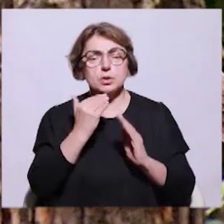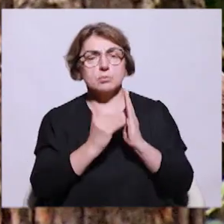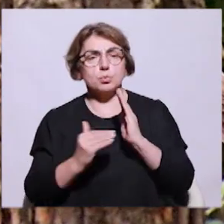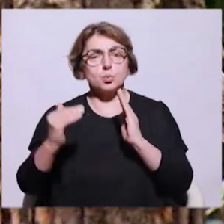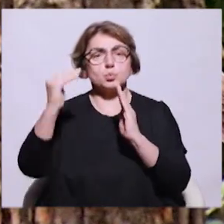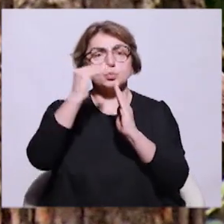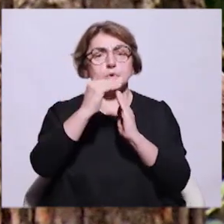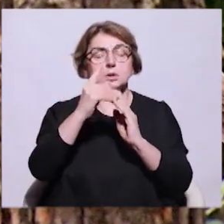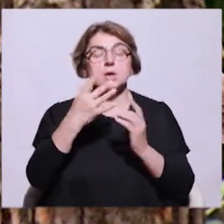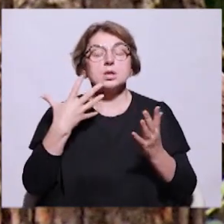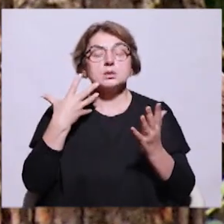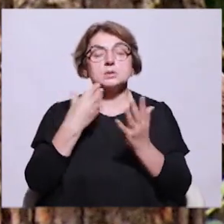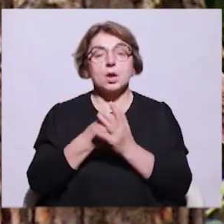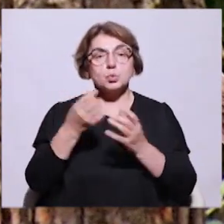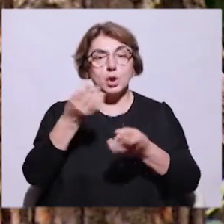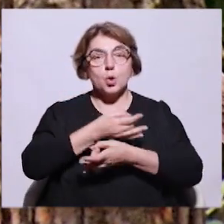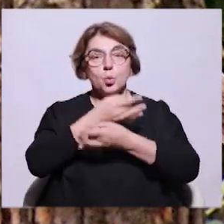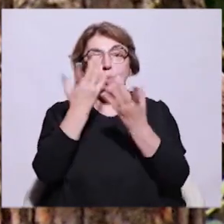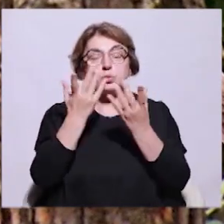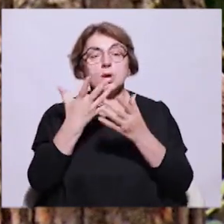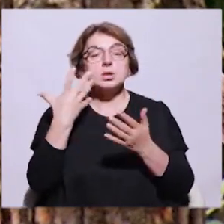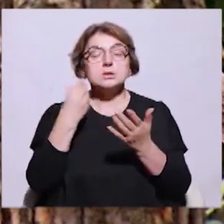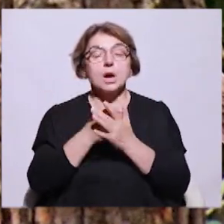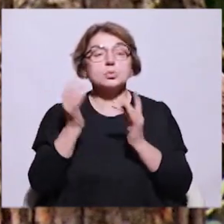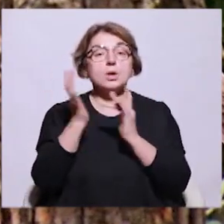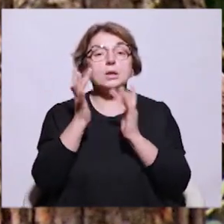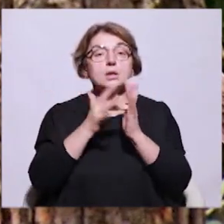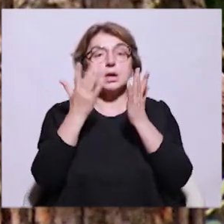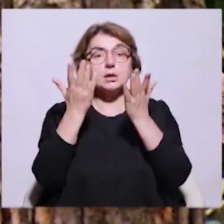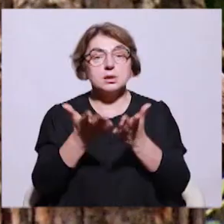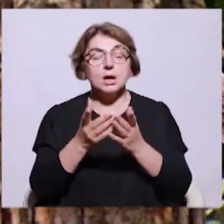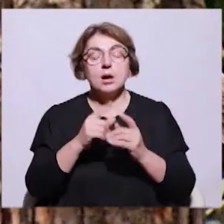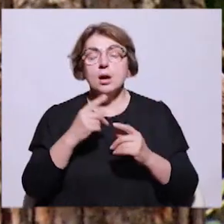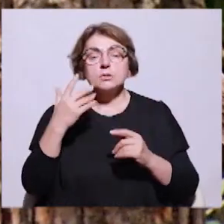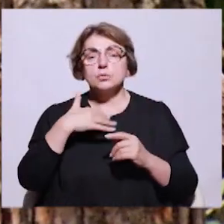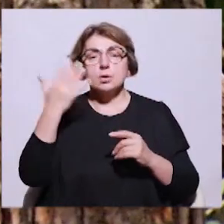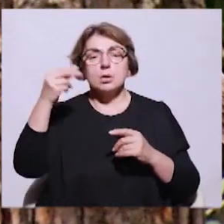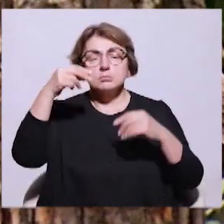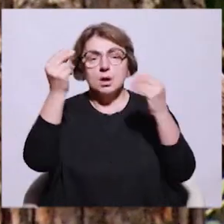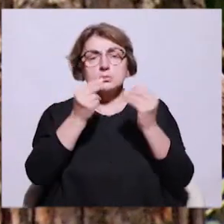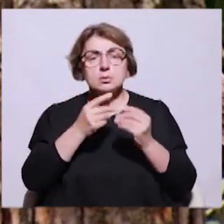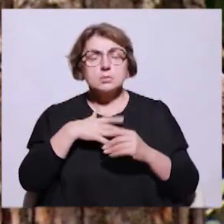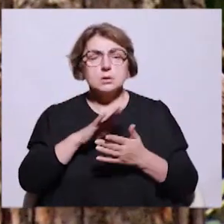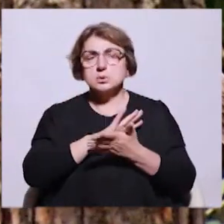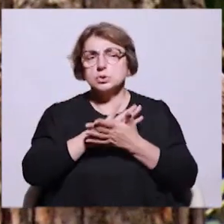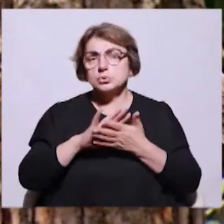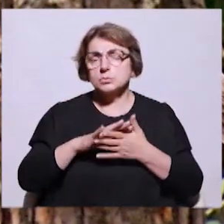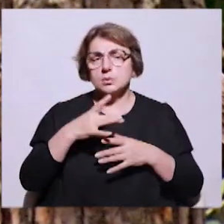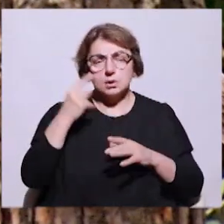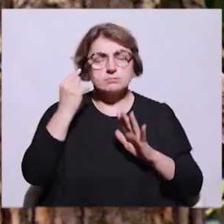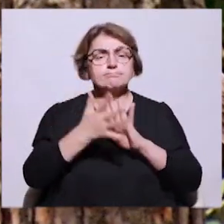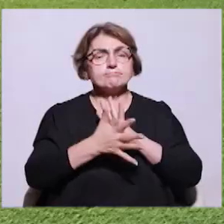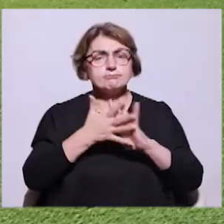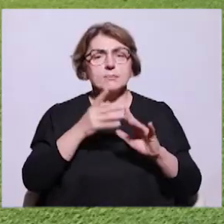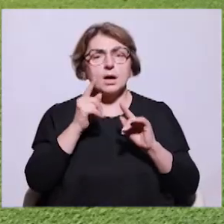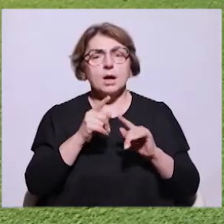უზენაესია საკუთარი კულტურა, საკუთარი რელიგია, მხატვრული შეხედულებები, ესთეტიკა და მიხვდნენ,